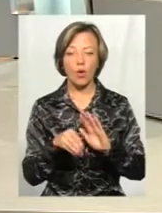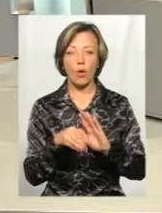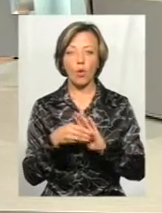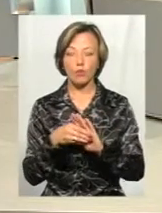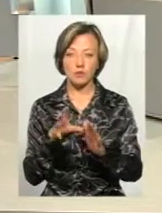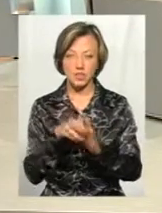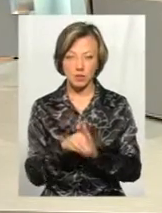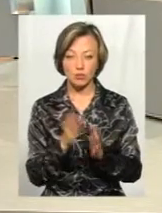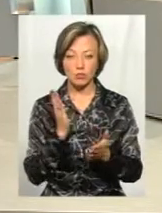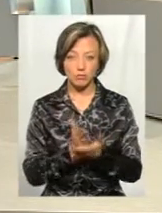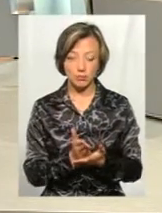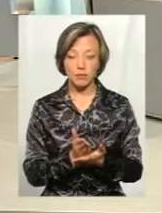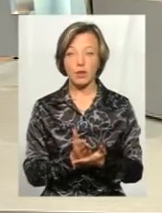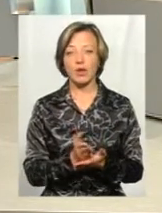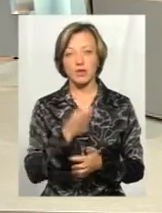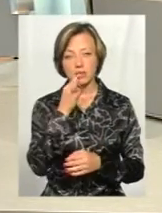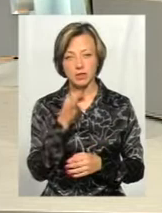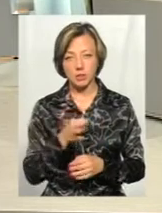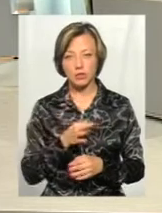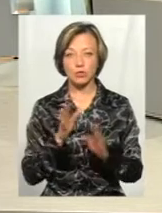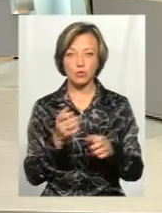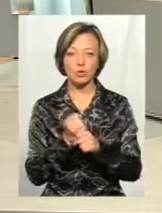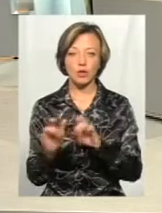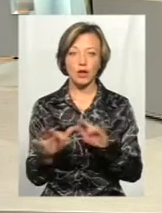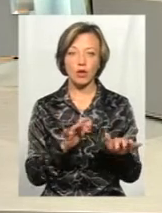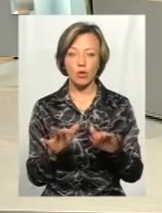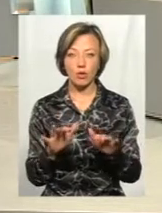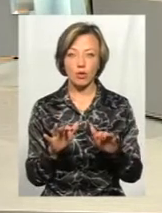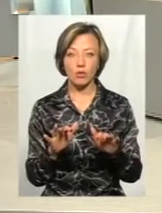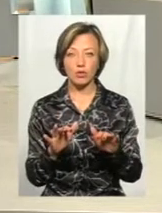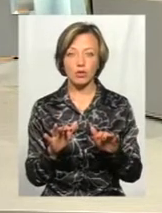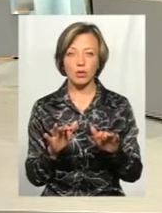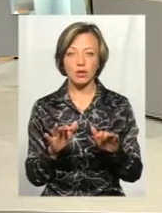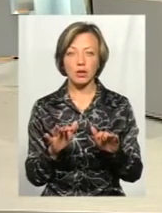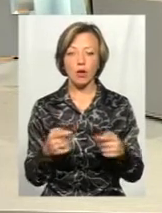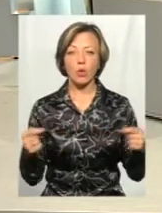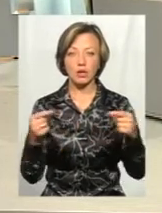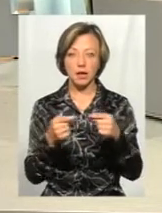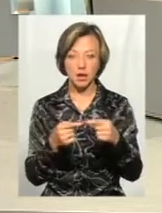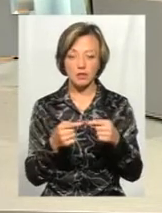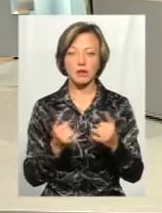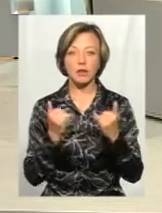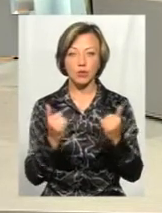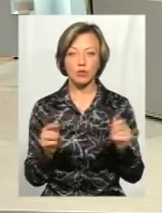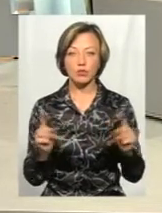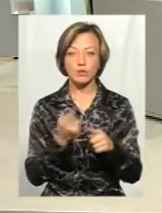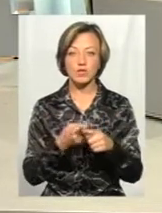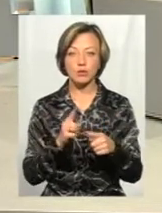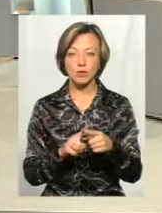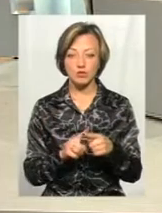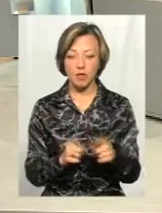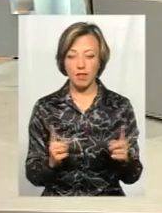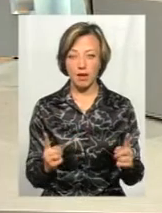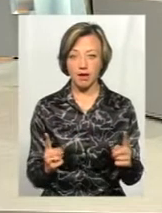складову, яка є. Скажіть, чи будуть зроблені якісь такі конкретні кроки для того, аби цю ланку,